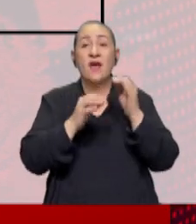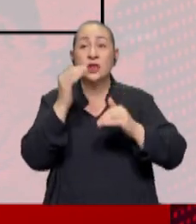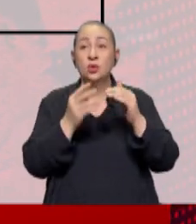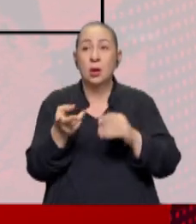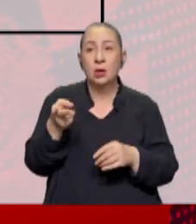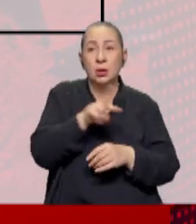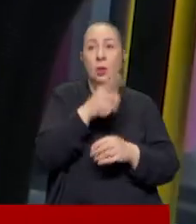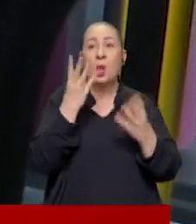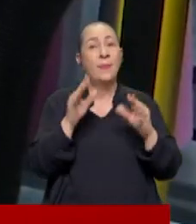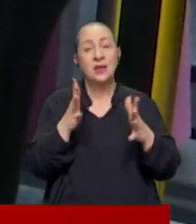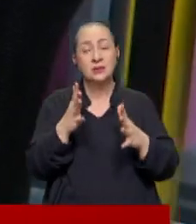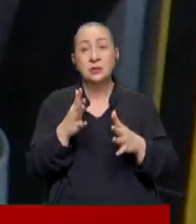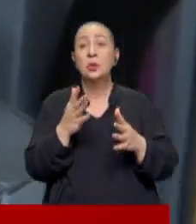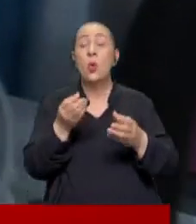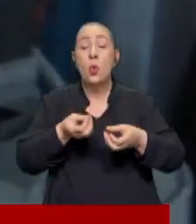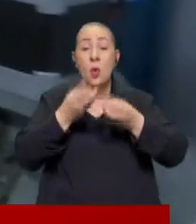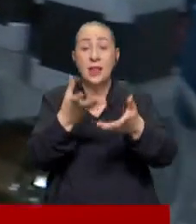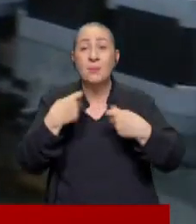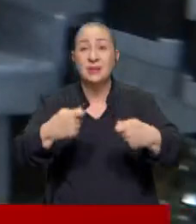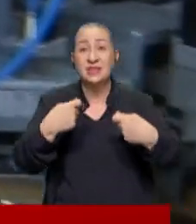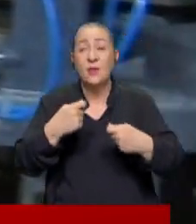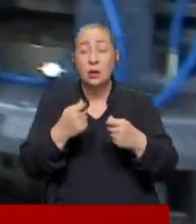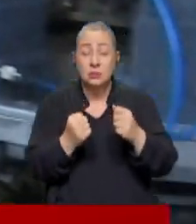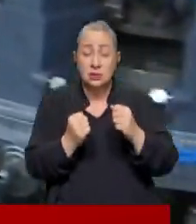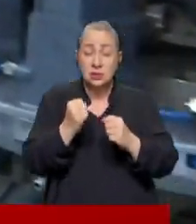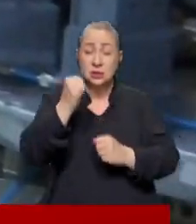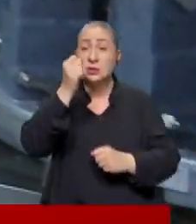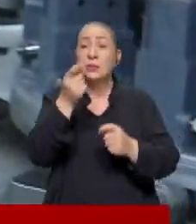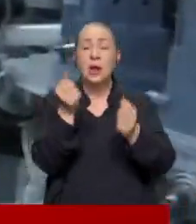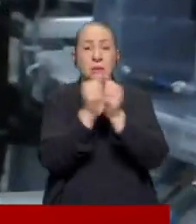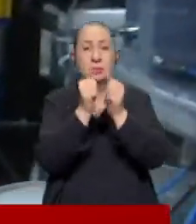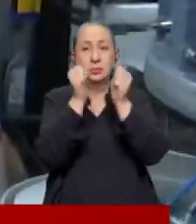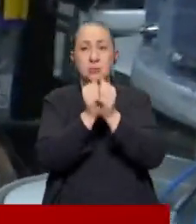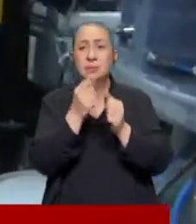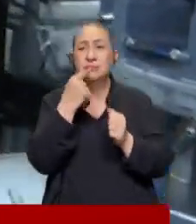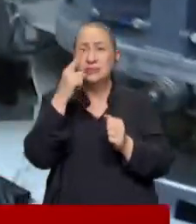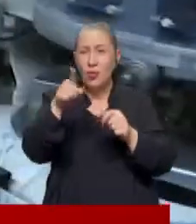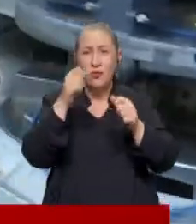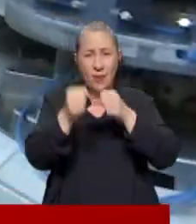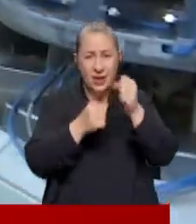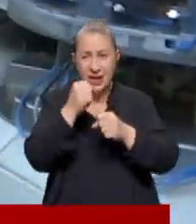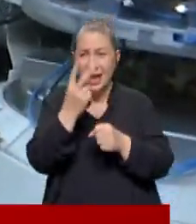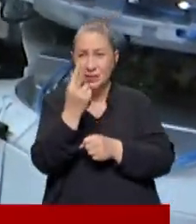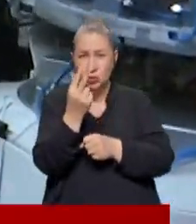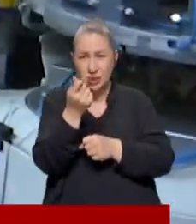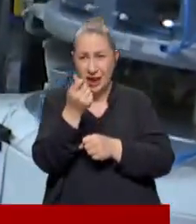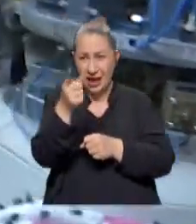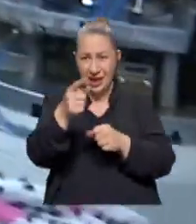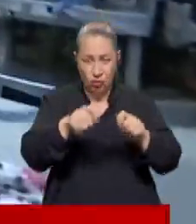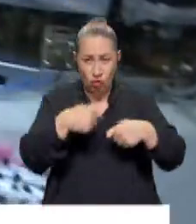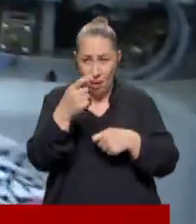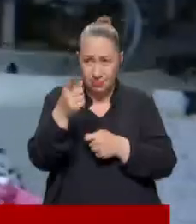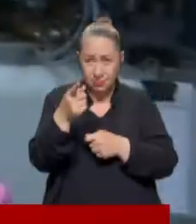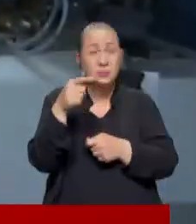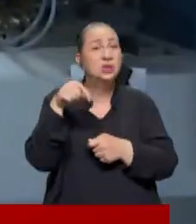hanesine de yazılabilir. Üretim maliyeti artınca ürünlerin fiyatı katlanıyor. Geçen yıl bu fabrikada 2,5 liraya üretilen